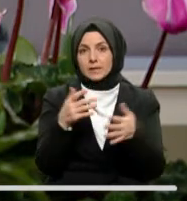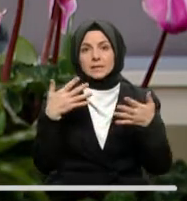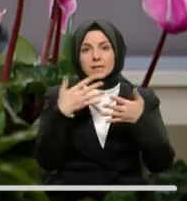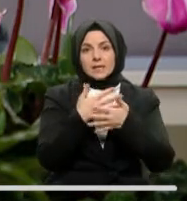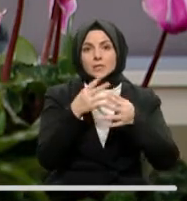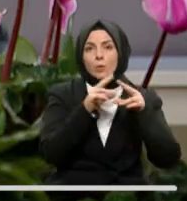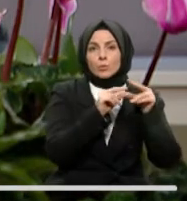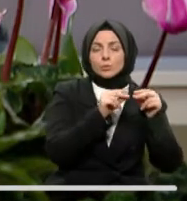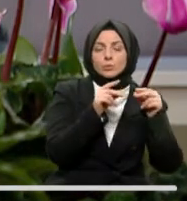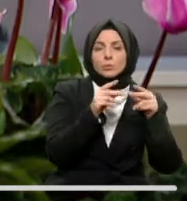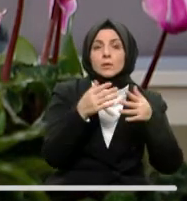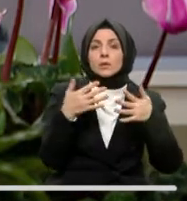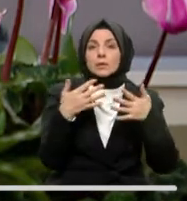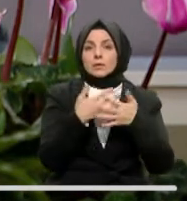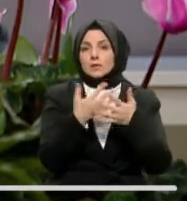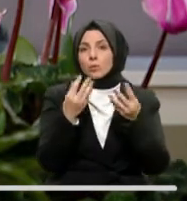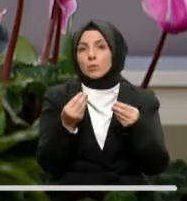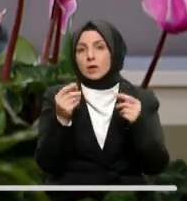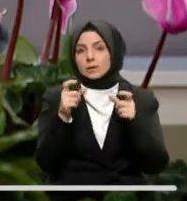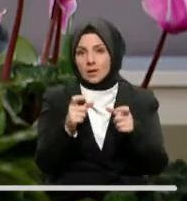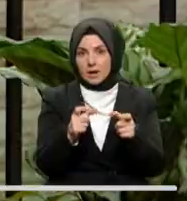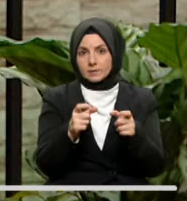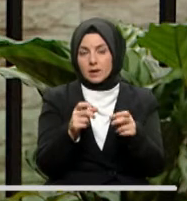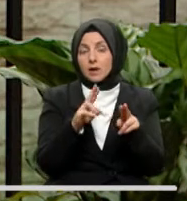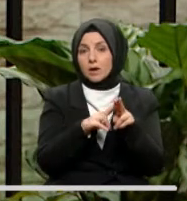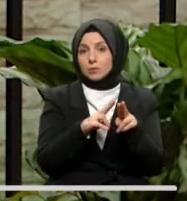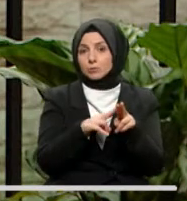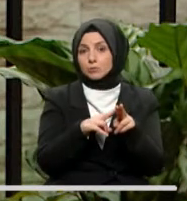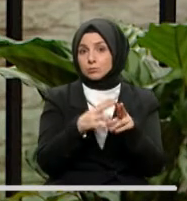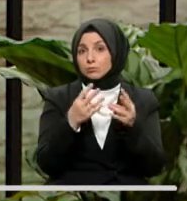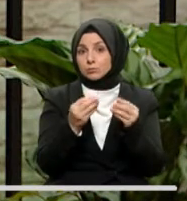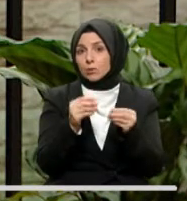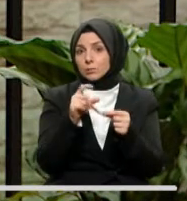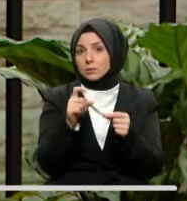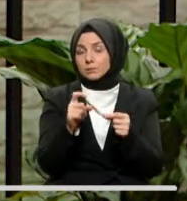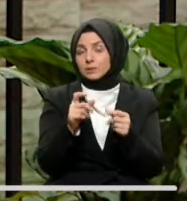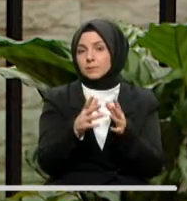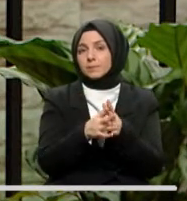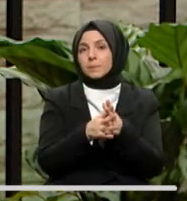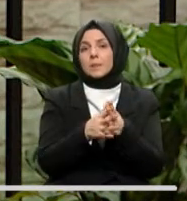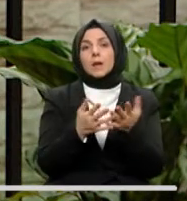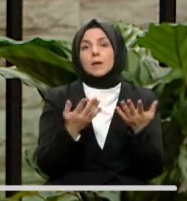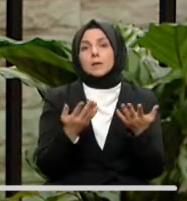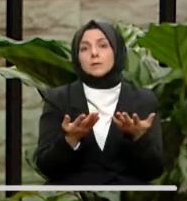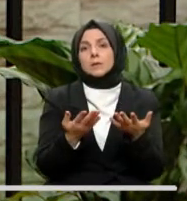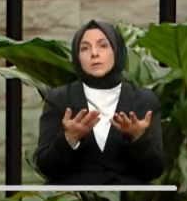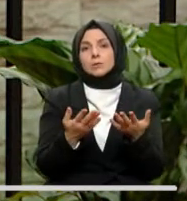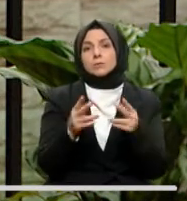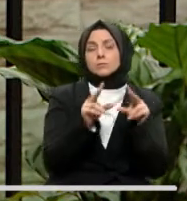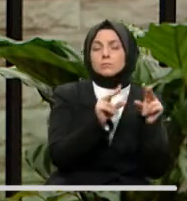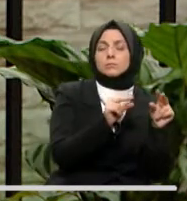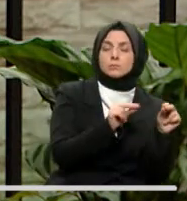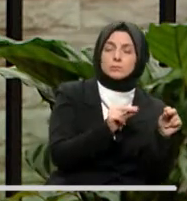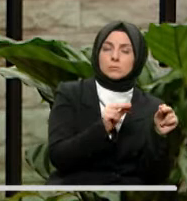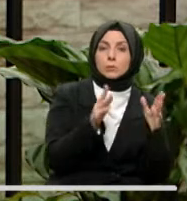tutmalıyız yok Tam öyle değil yani şöyle daha çok yatak odaları anlamında ve kaktüsü sukulentler çok daha yararlı